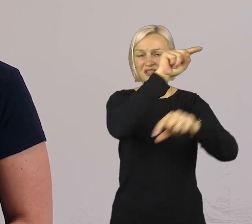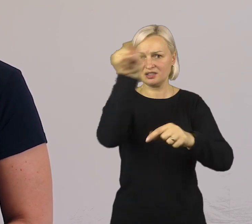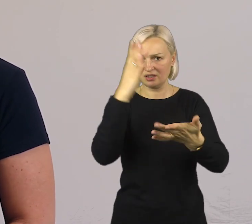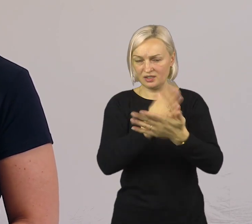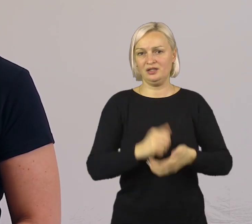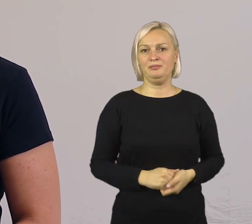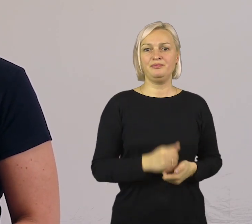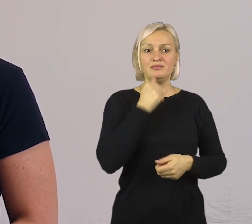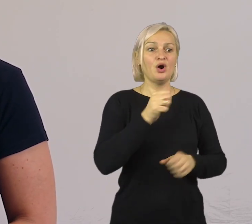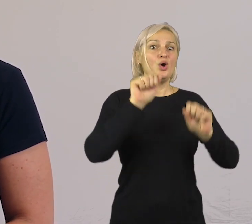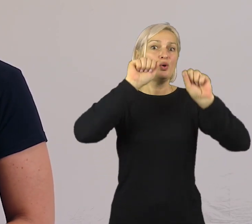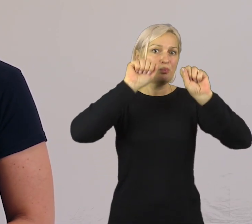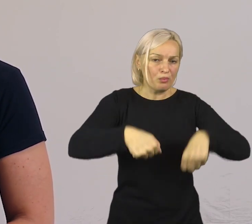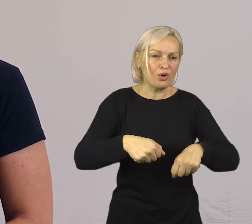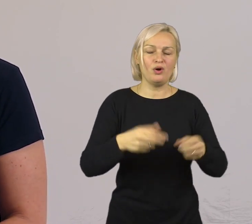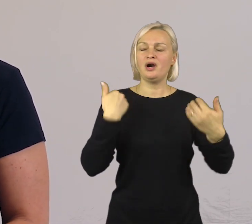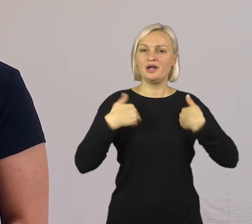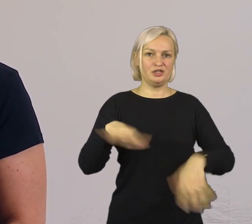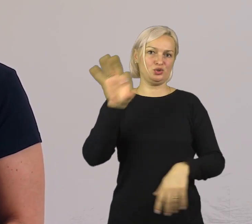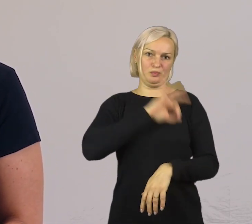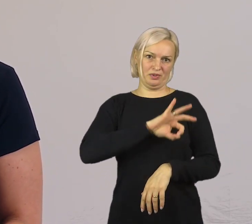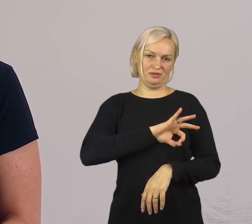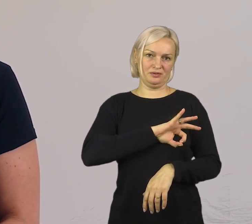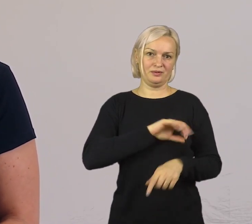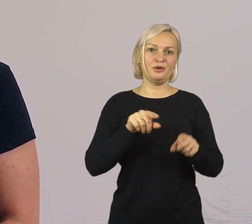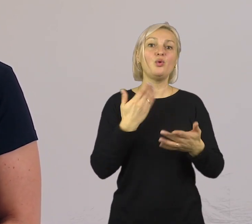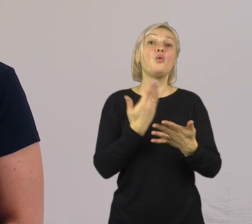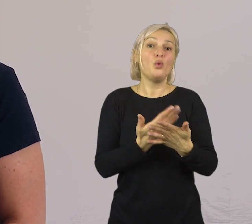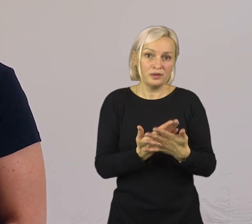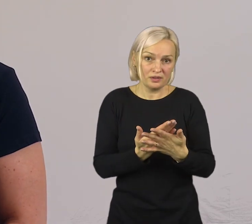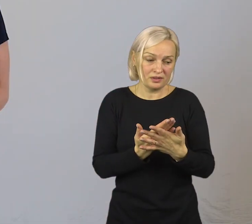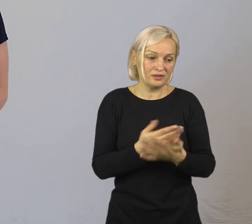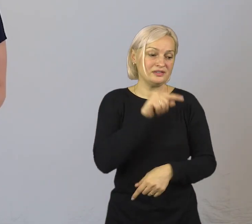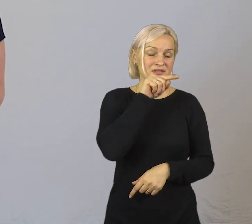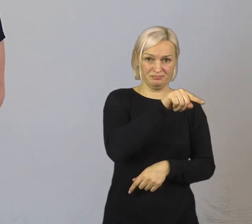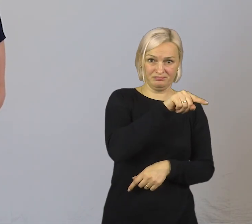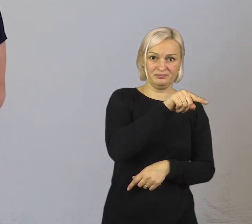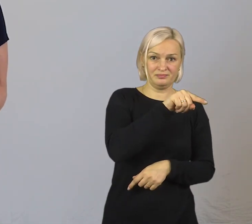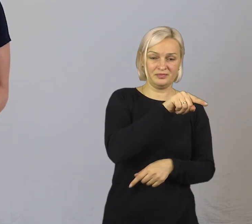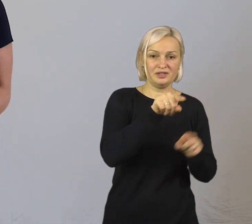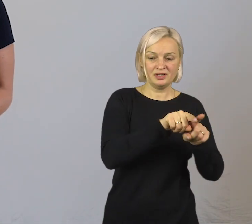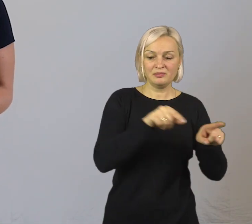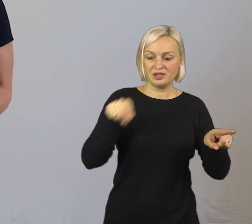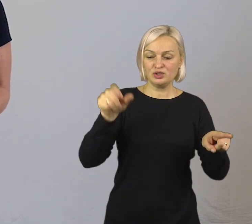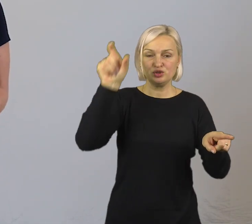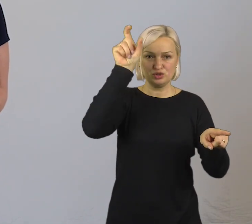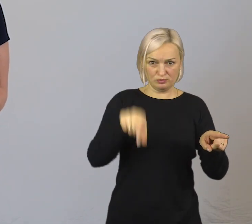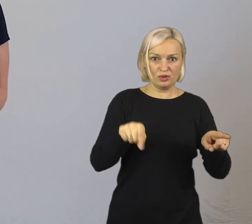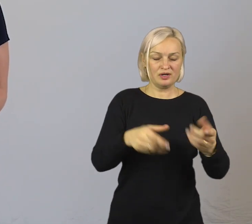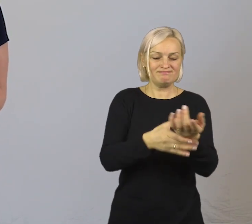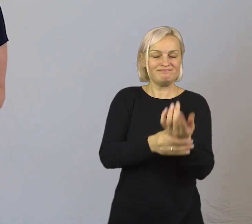galimybei, reikalinga kuo greičiau panaudoti, todėl, kad automatinis išorinis defibriliatorius atpažįsta defibriliuojamą